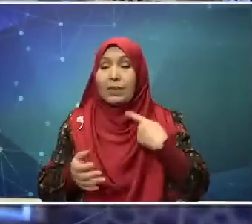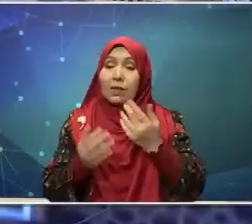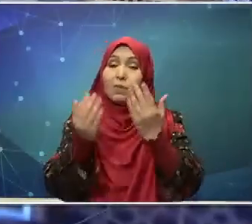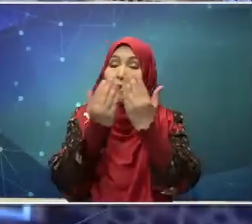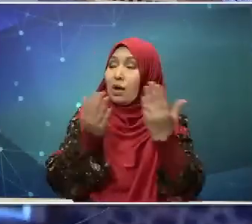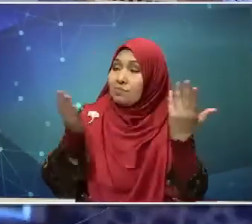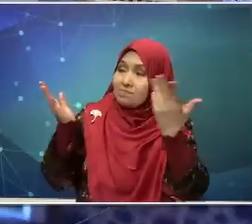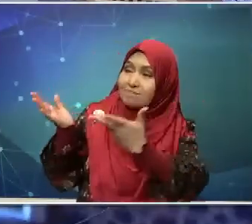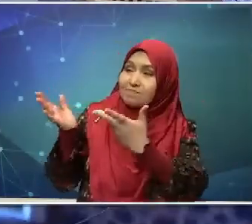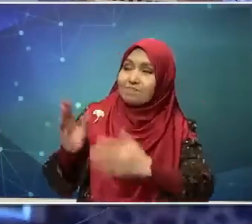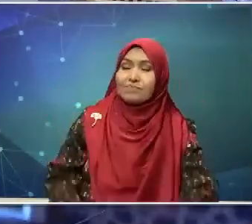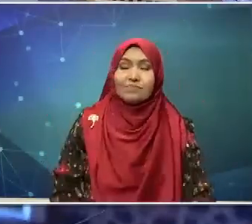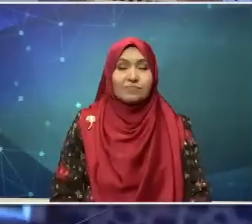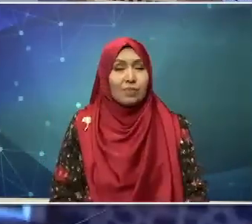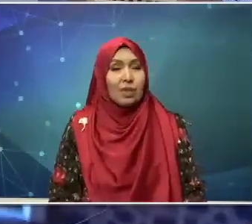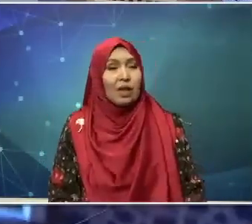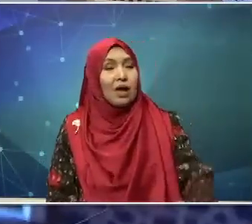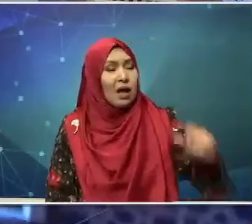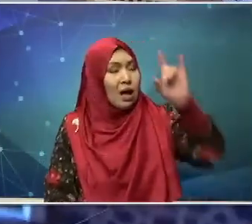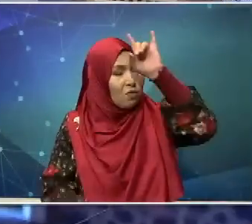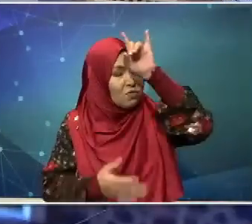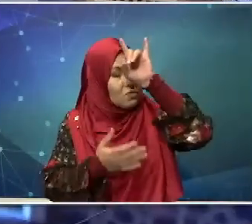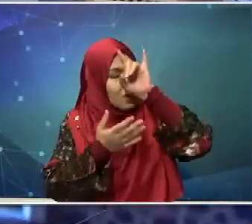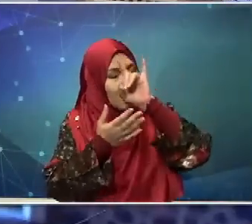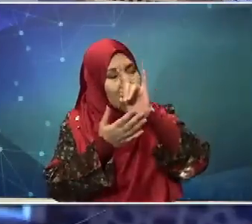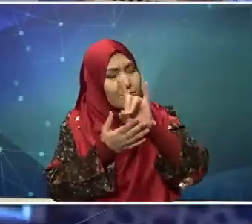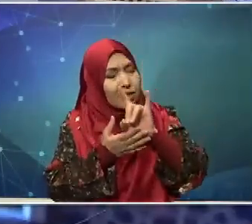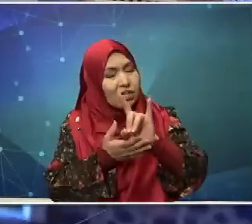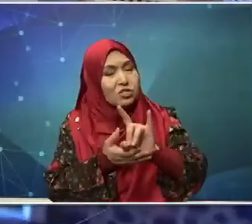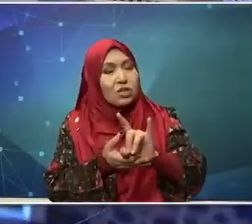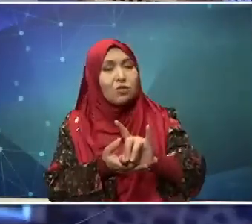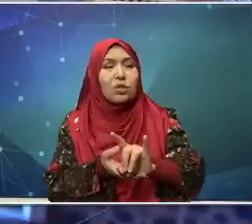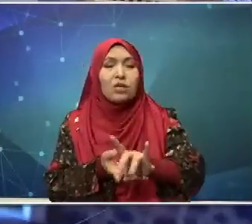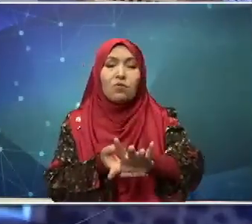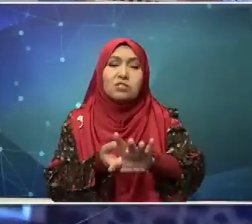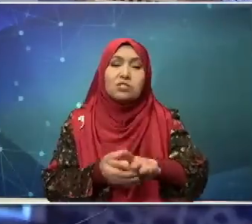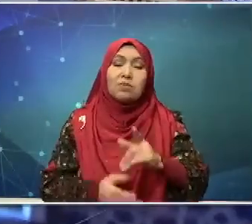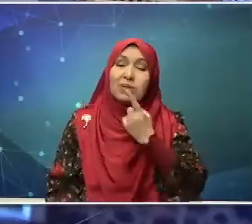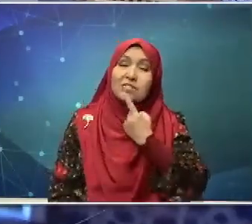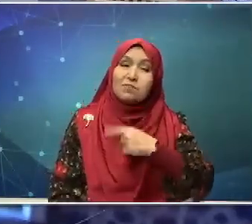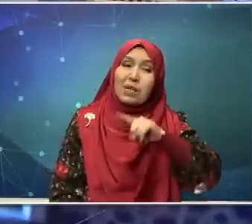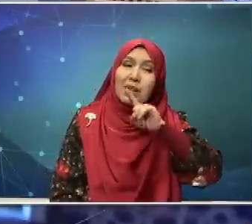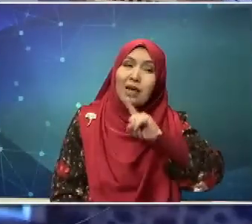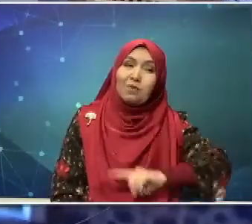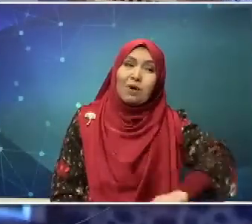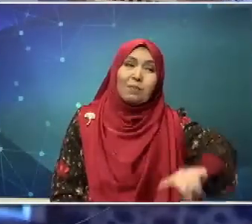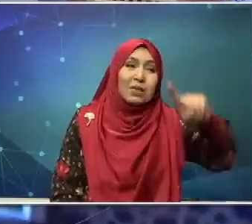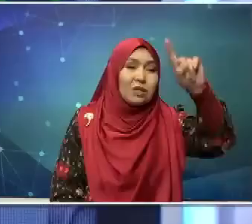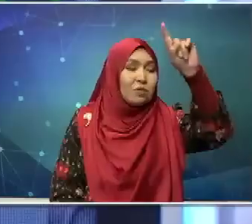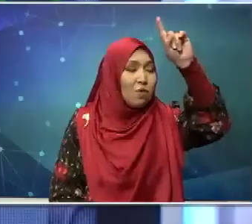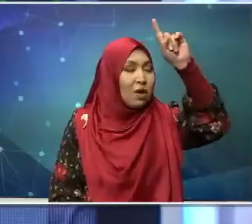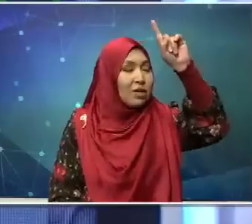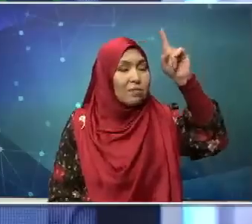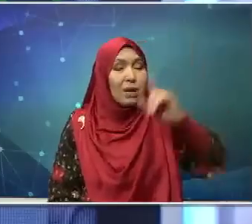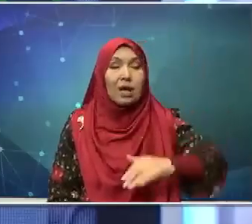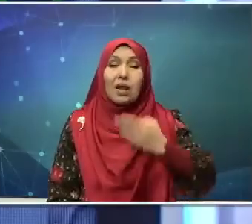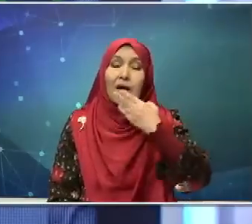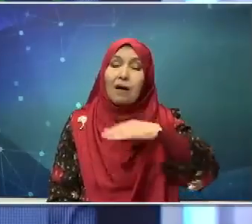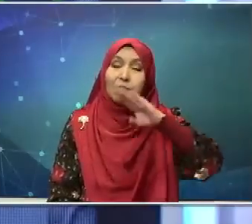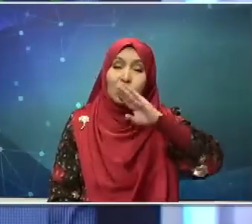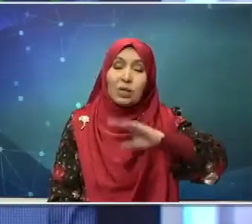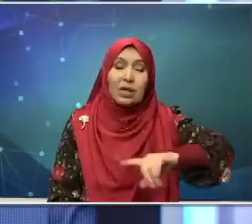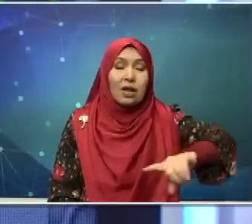services Hai audzubillahiminasyaitonirojim Bismillahirohmanirohim Alhamdulillahirobbil